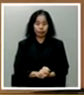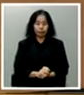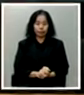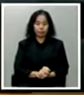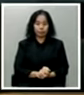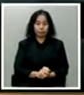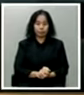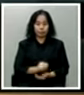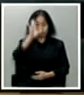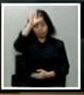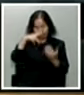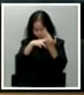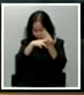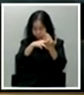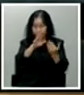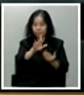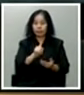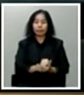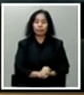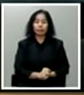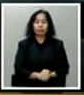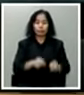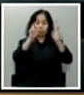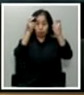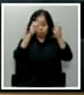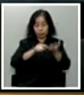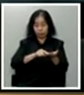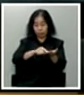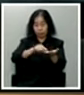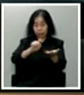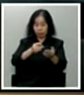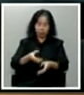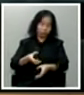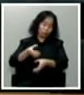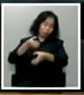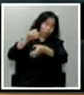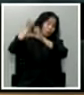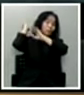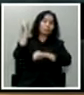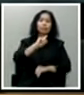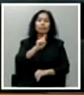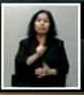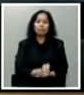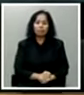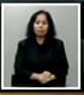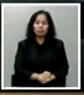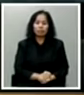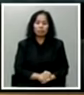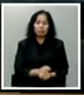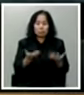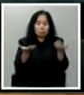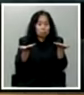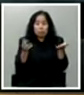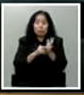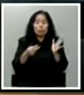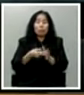คือกรณีนี้นะครับยตินี้เป็นยติย้อนอดีตครับนั้นสองมือมัวแต่กำเรื่องอดี